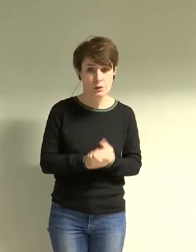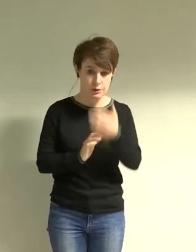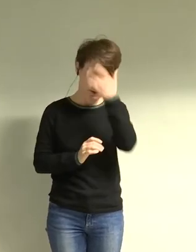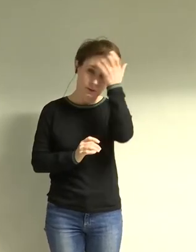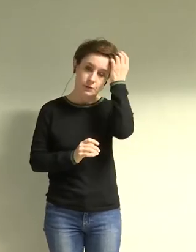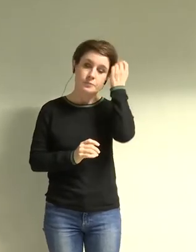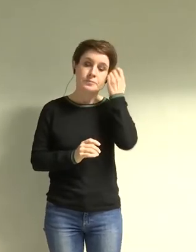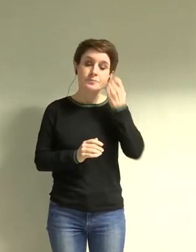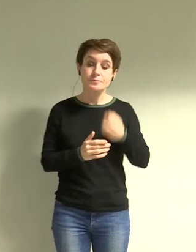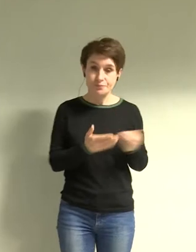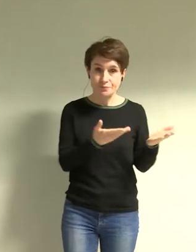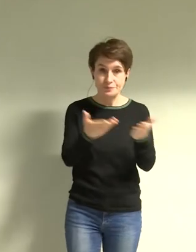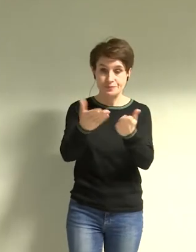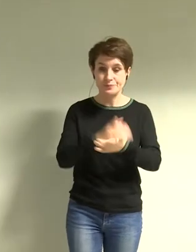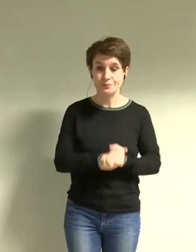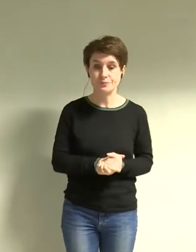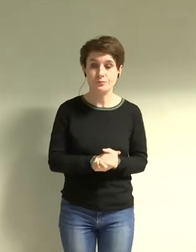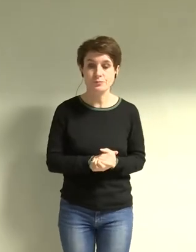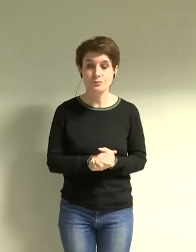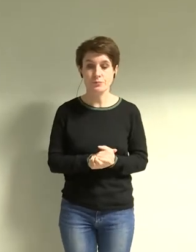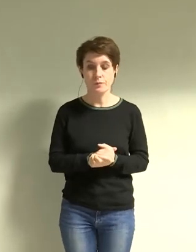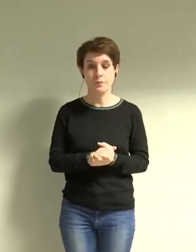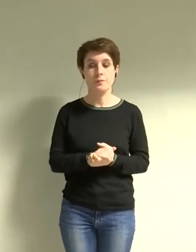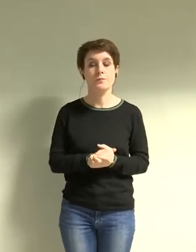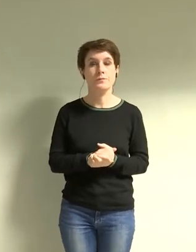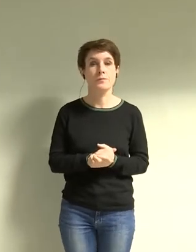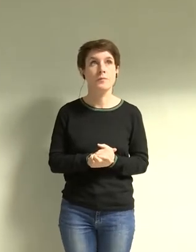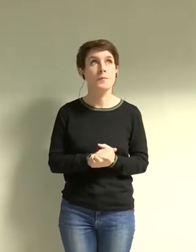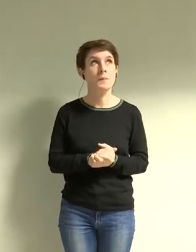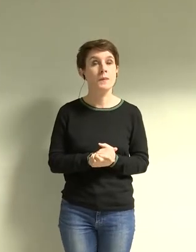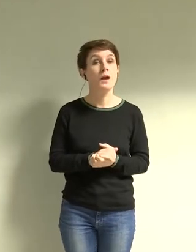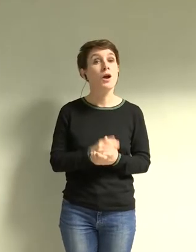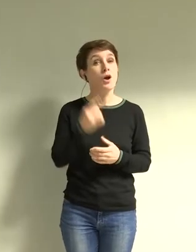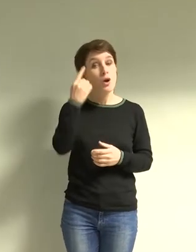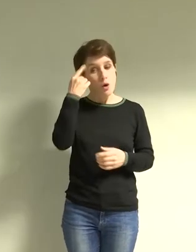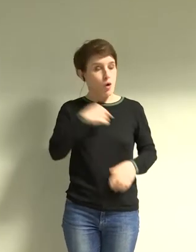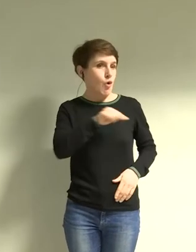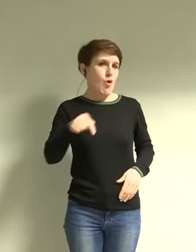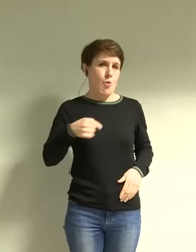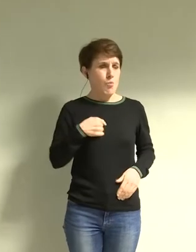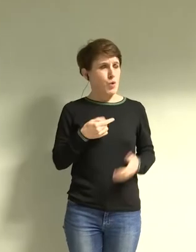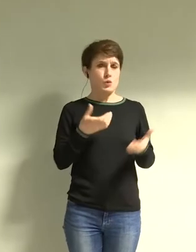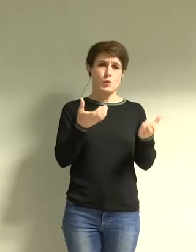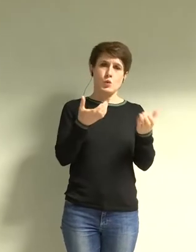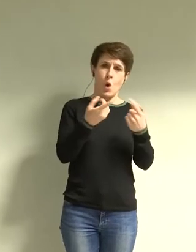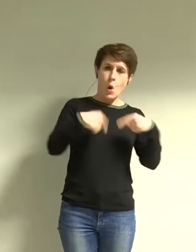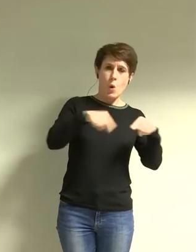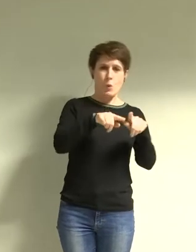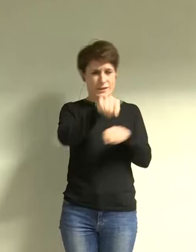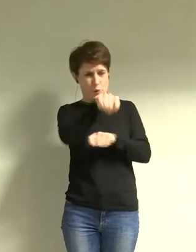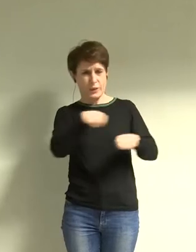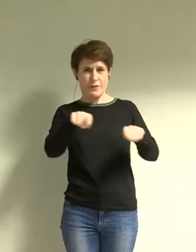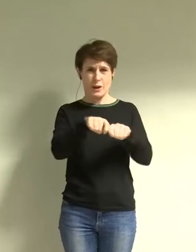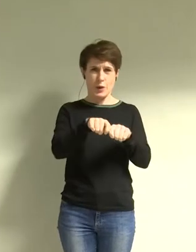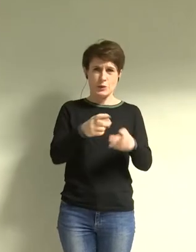je vous en prie parce que pour nous si vous voulez cette commission d'évaluation des dispositifs démocratie locale est une